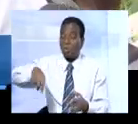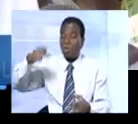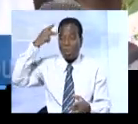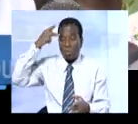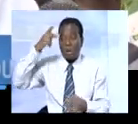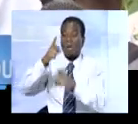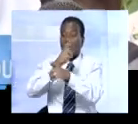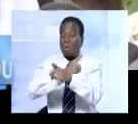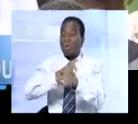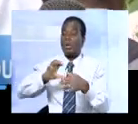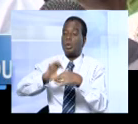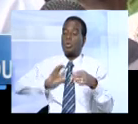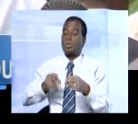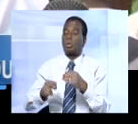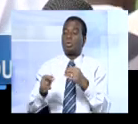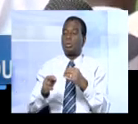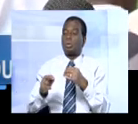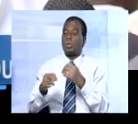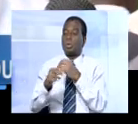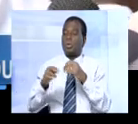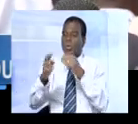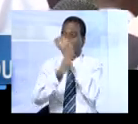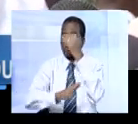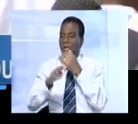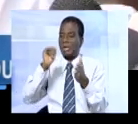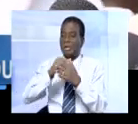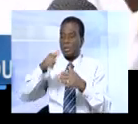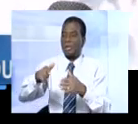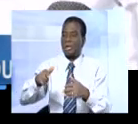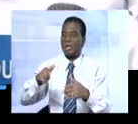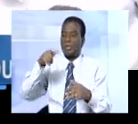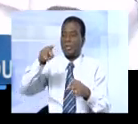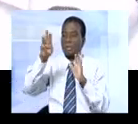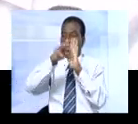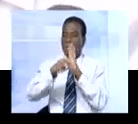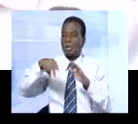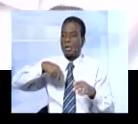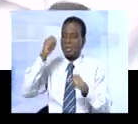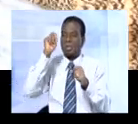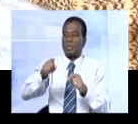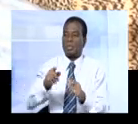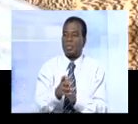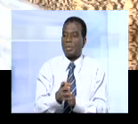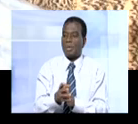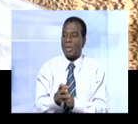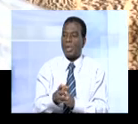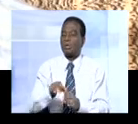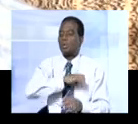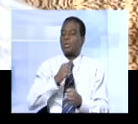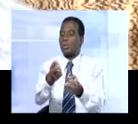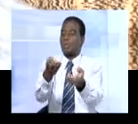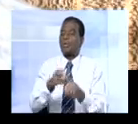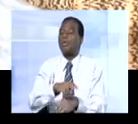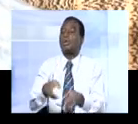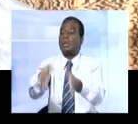au développement de notre région. Et c'est de cela, et de cela seulement, qu'il s'agit. Alors je vous demande